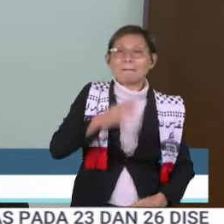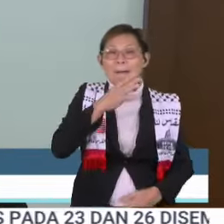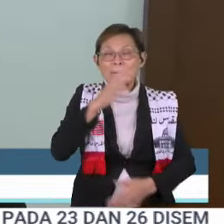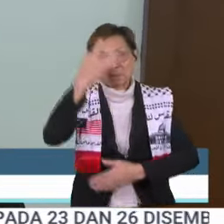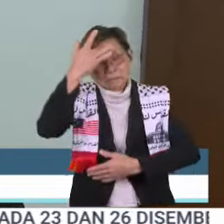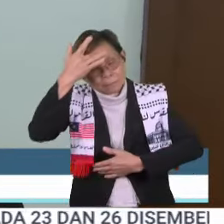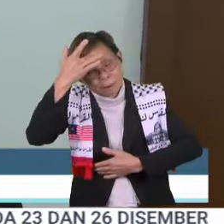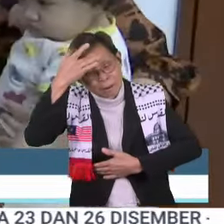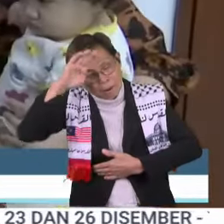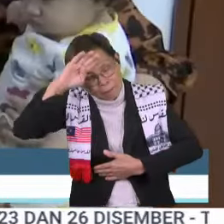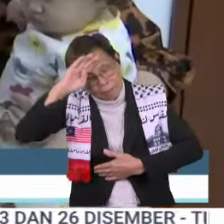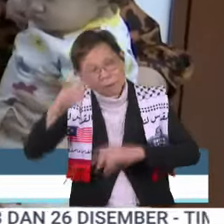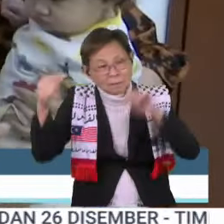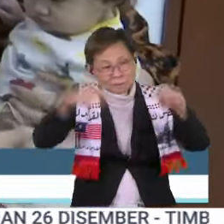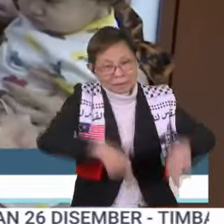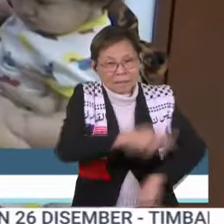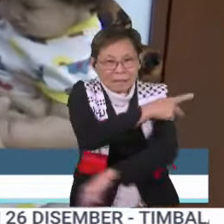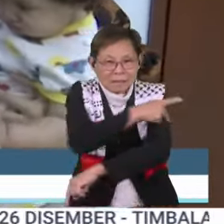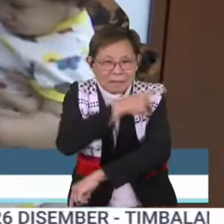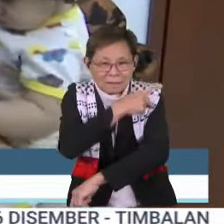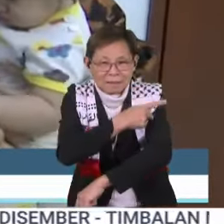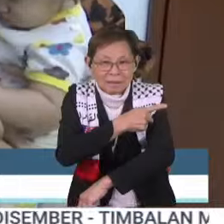Lepas tu kami pergi sini,